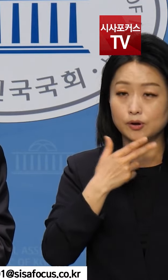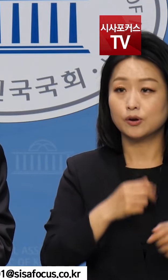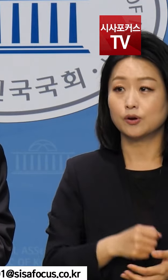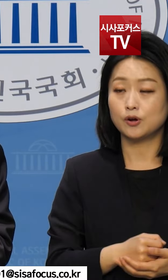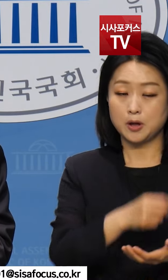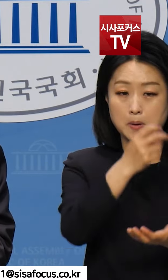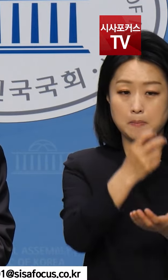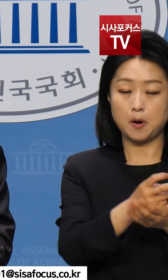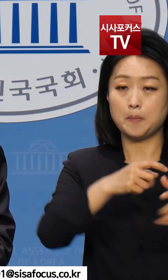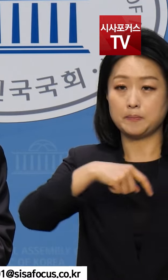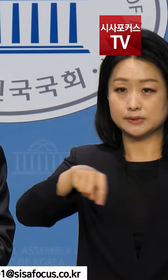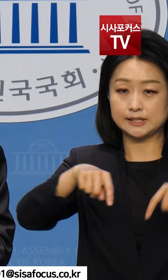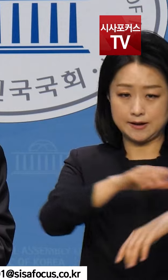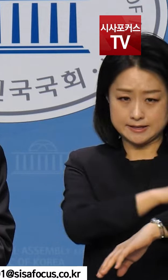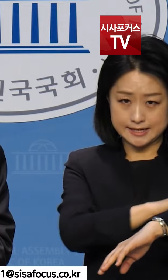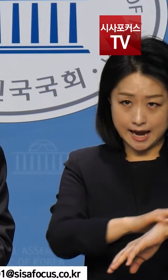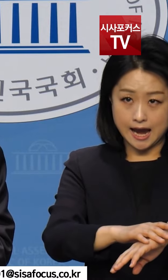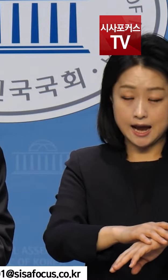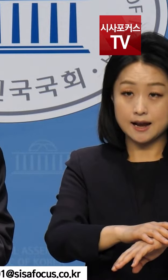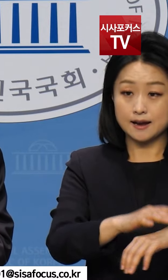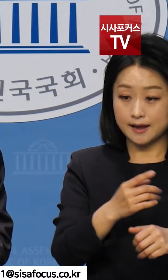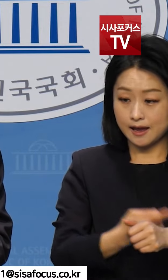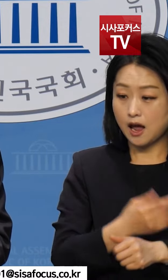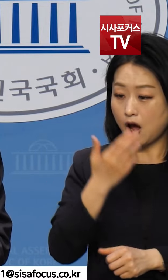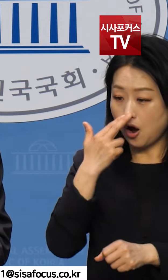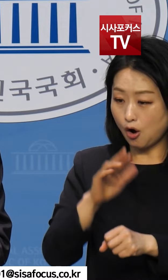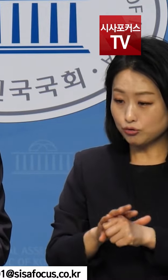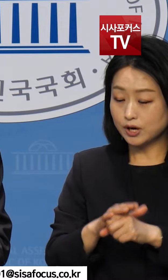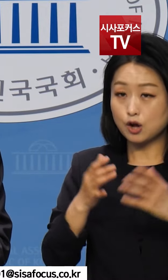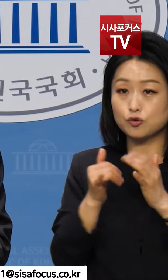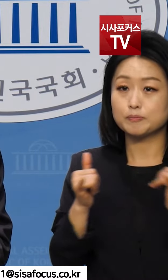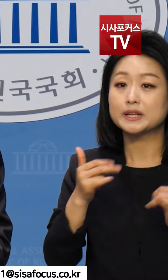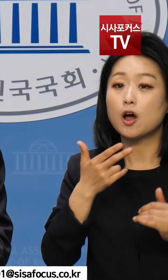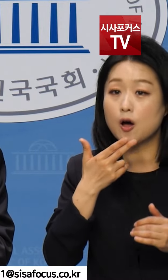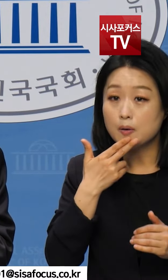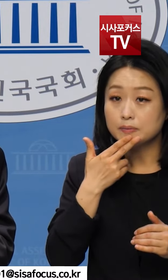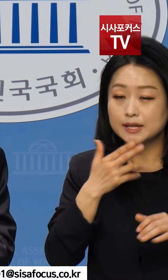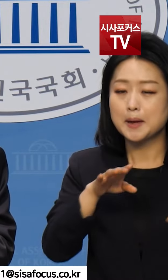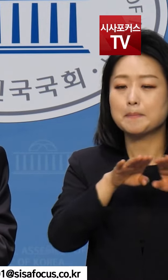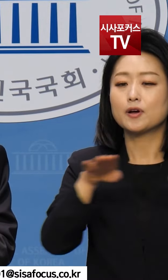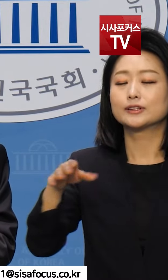있어야 억울한 국민이 없는 평등한 나라가 되고